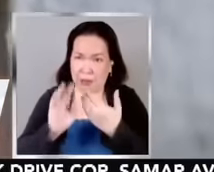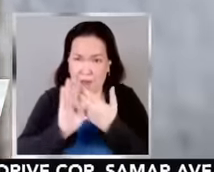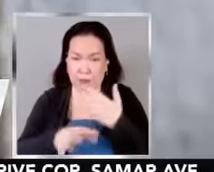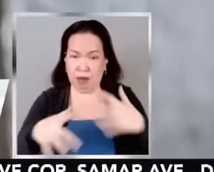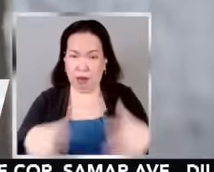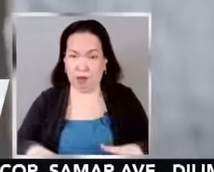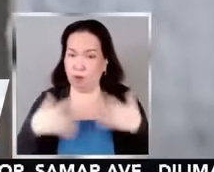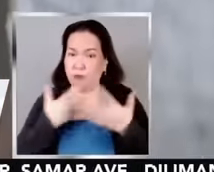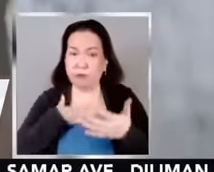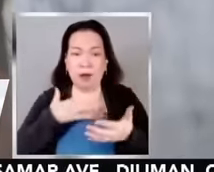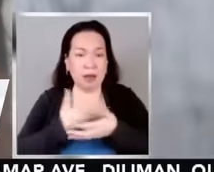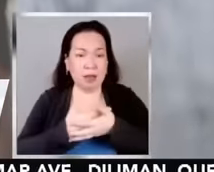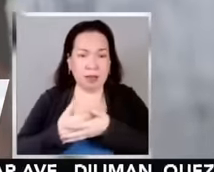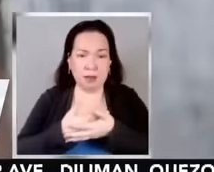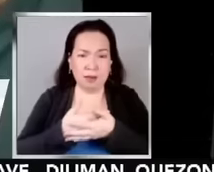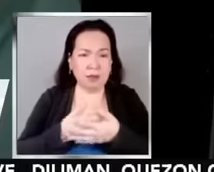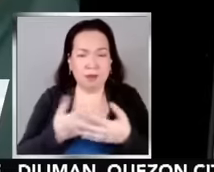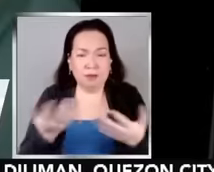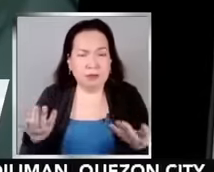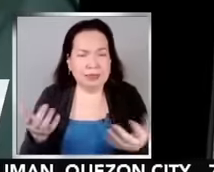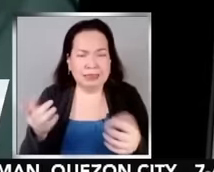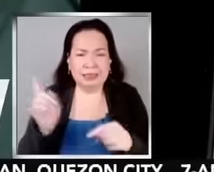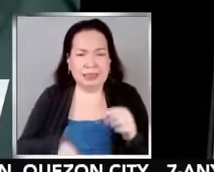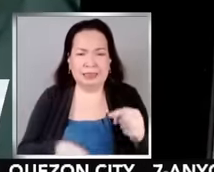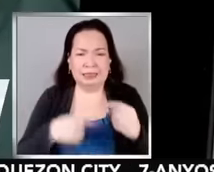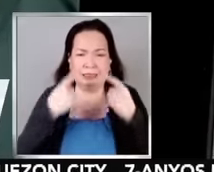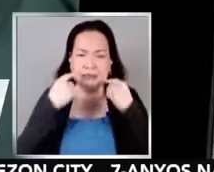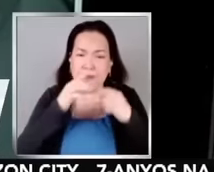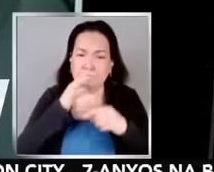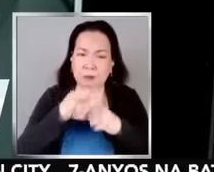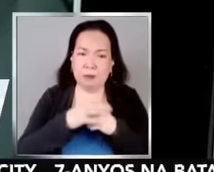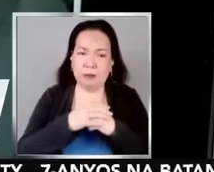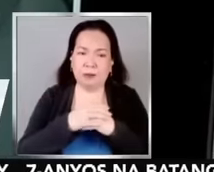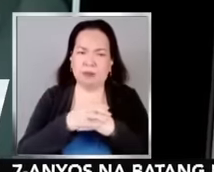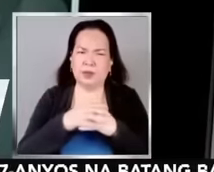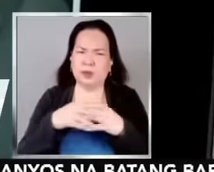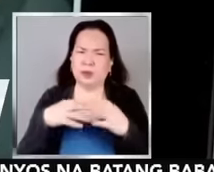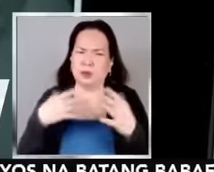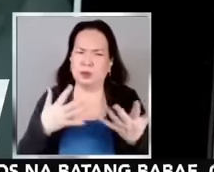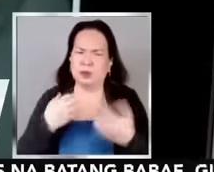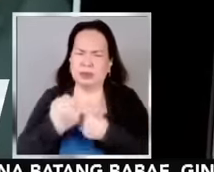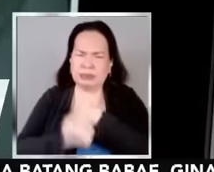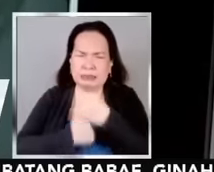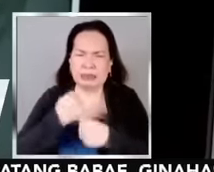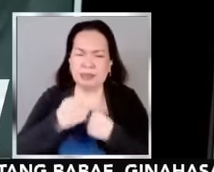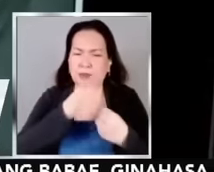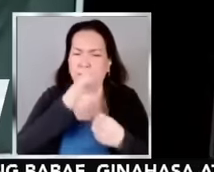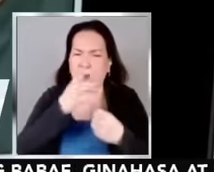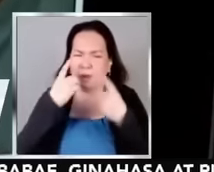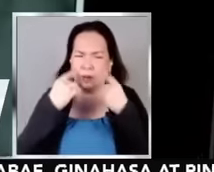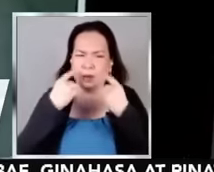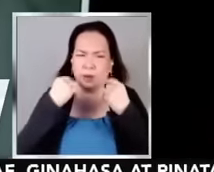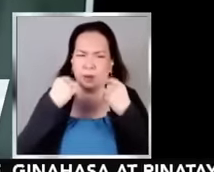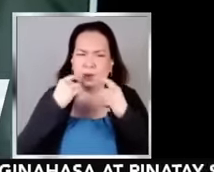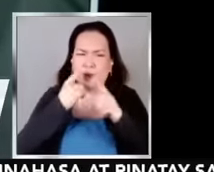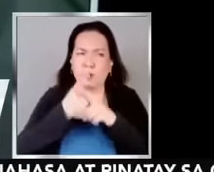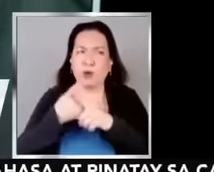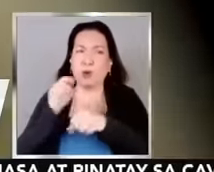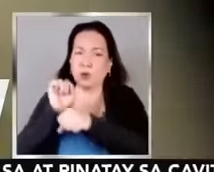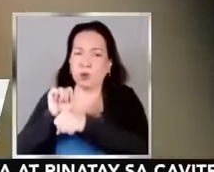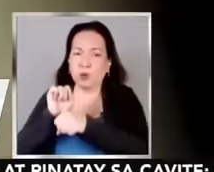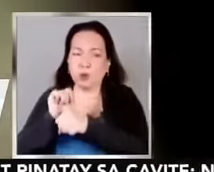po ba? Hindi naman eh. Abot-abot ang dalamhati ng ina ng biktima na nagtatrabaho sa Saudi